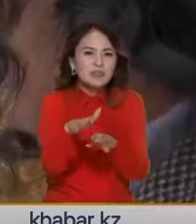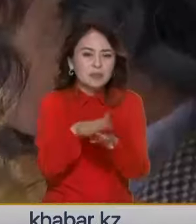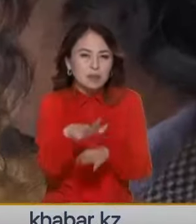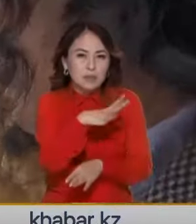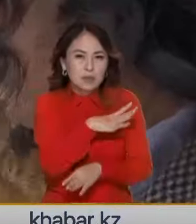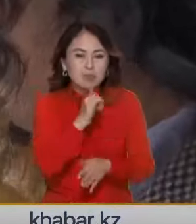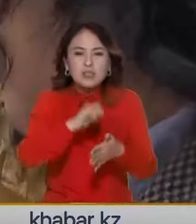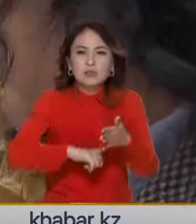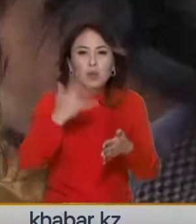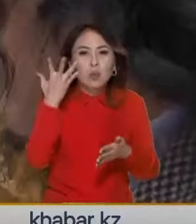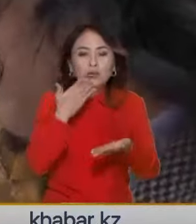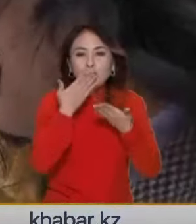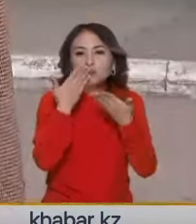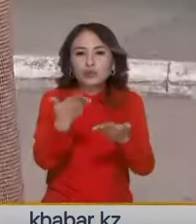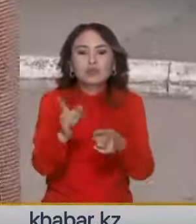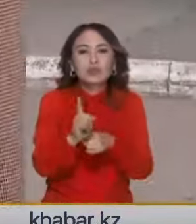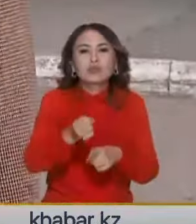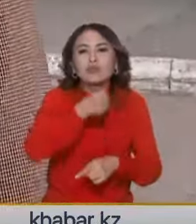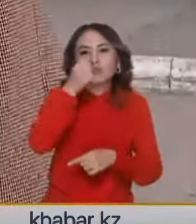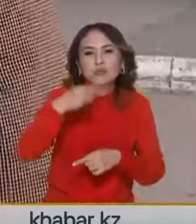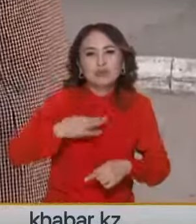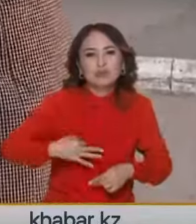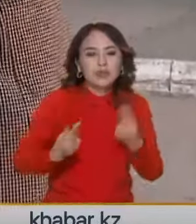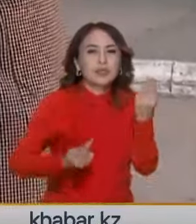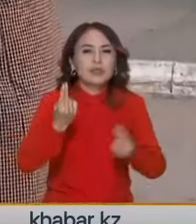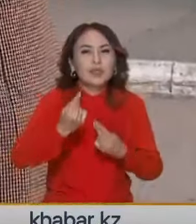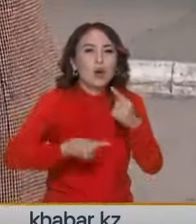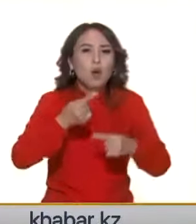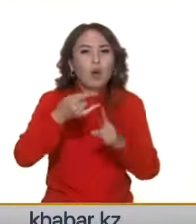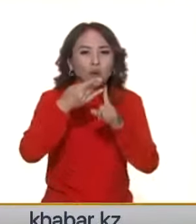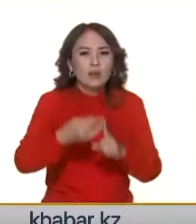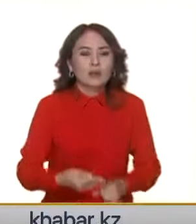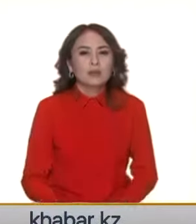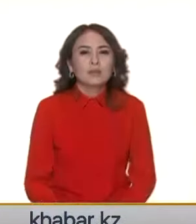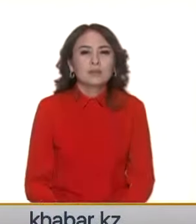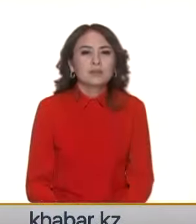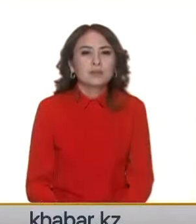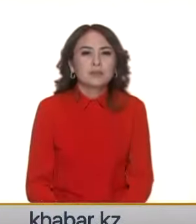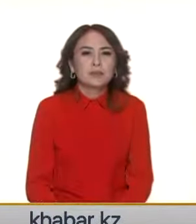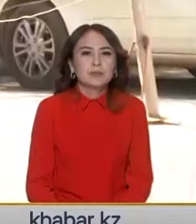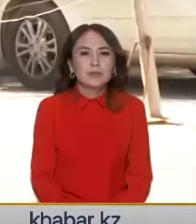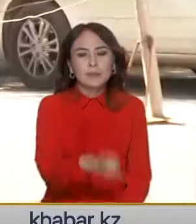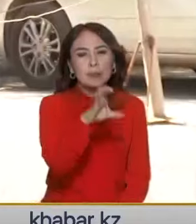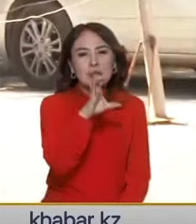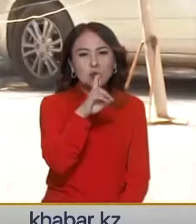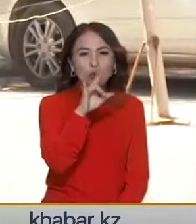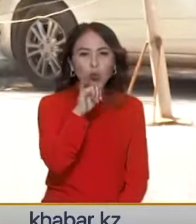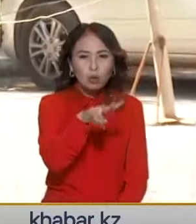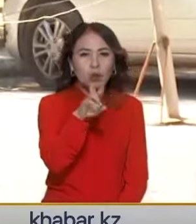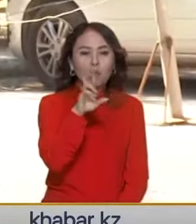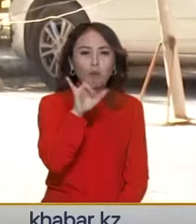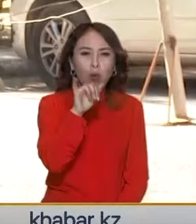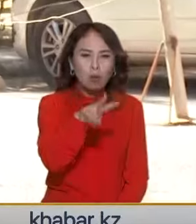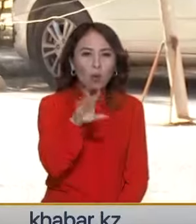айтады. Себебін сұрағанда үлкен ұлы оның онлайн ойын ойнайтынын айтыпты. Игра называется Schoolboy Runaway. Schoolboy Runaway